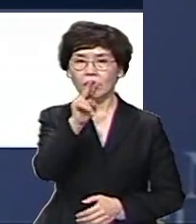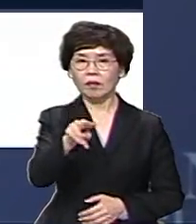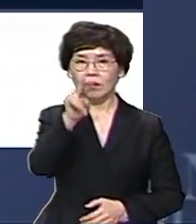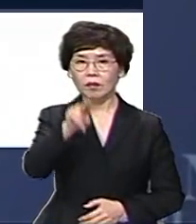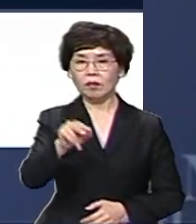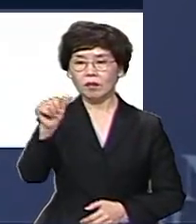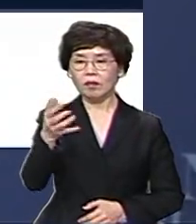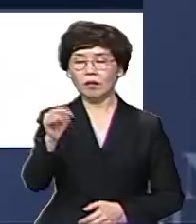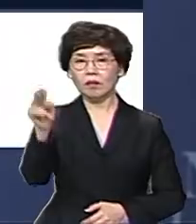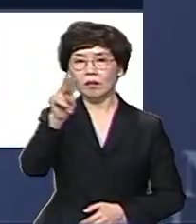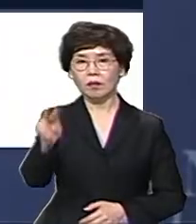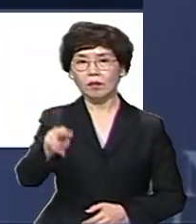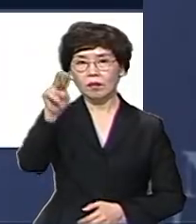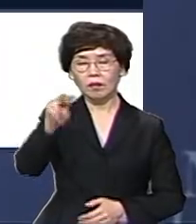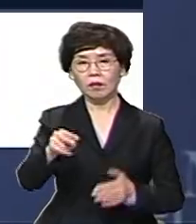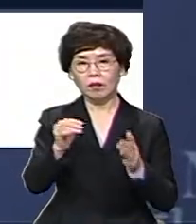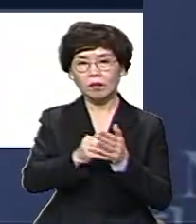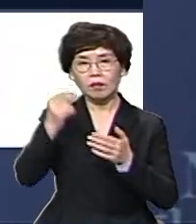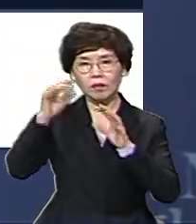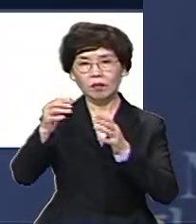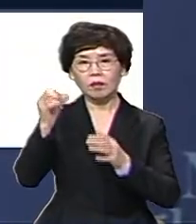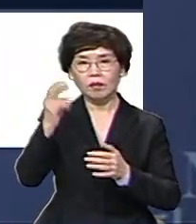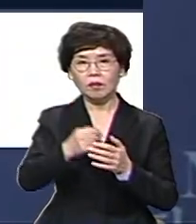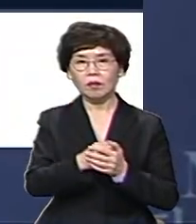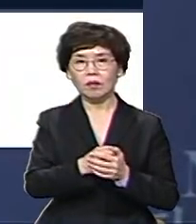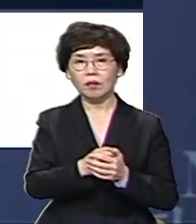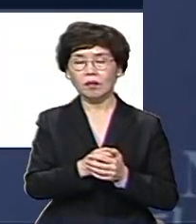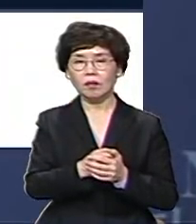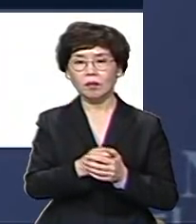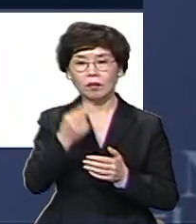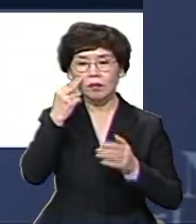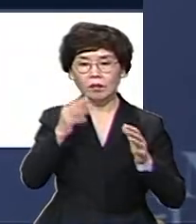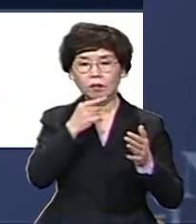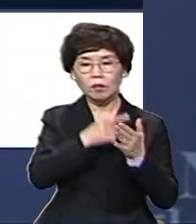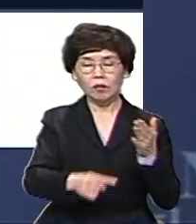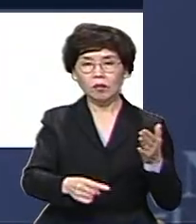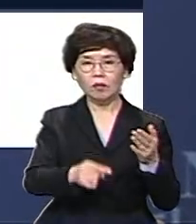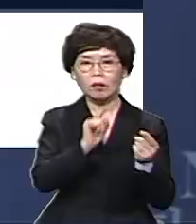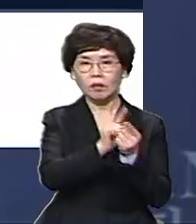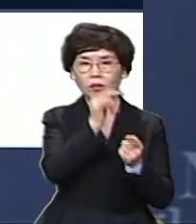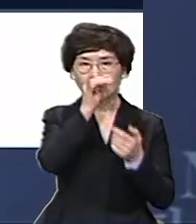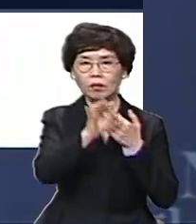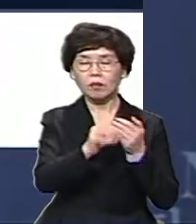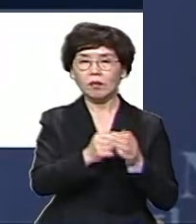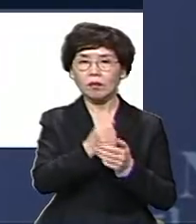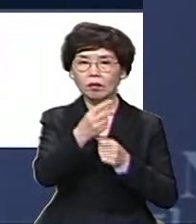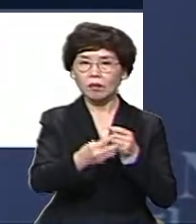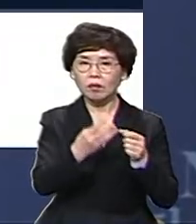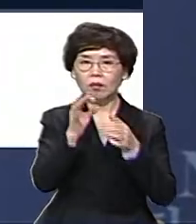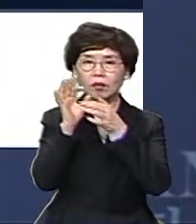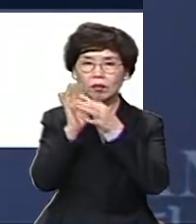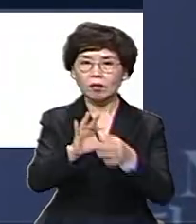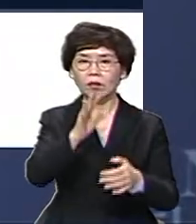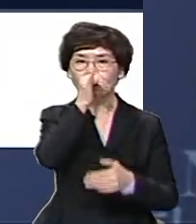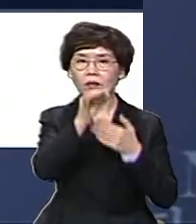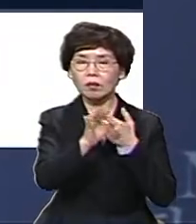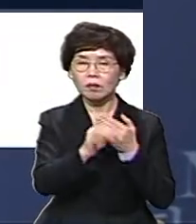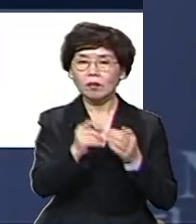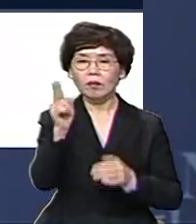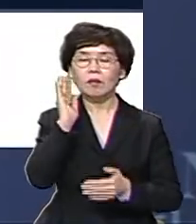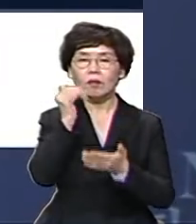낮아질 수도 있는 것이고요. 그렇지만 이런 부분에서 저도 잘 하고 싶고 또 중국과 좀 갖고 싶은데 예를